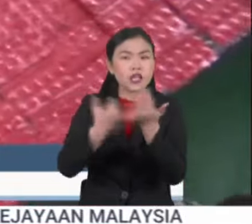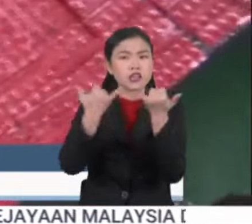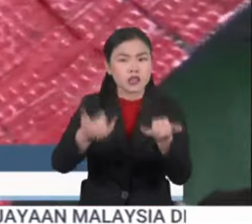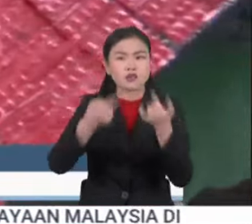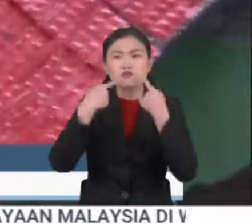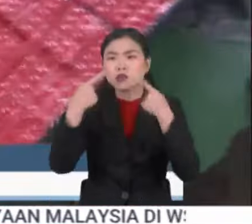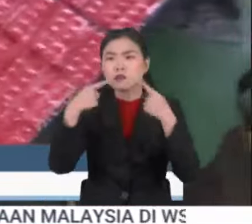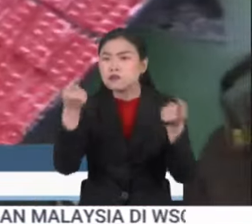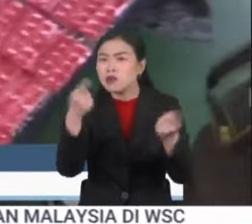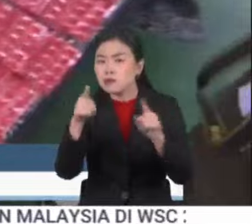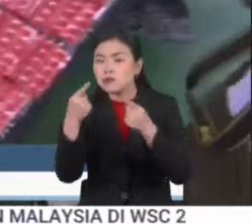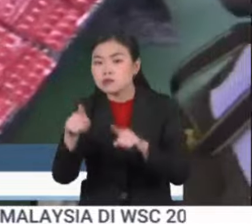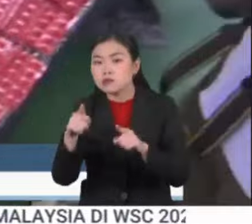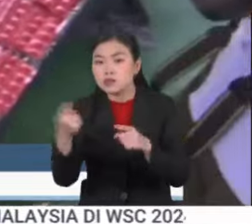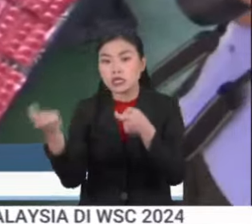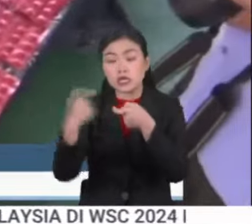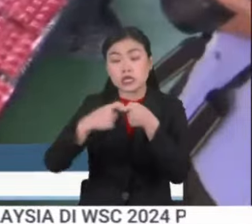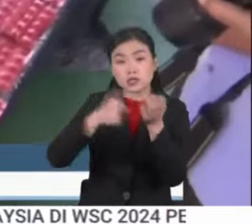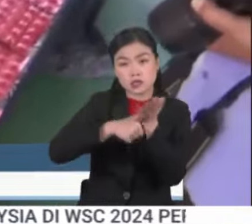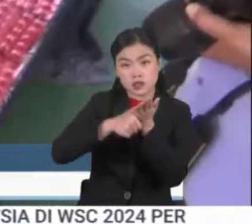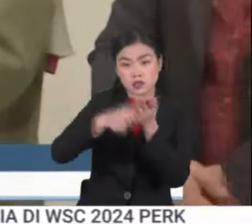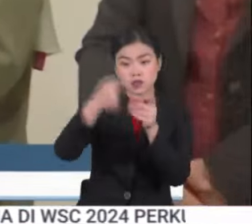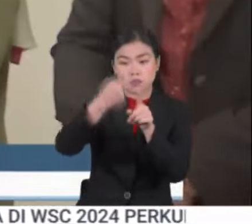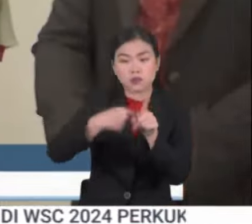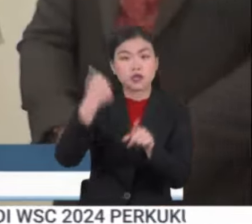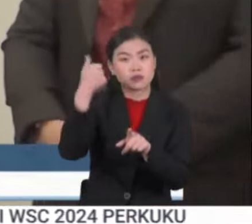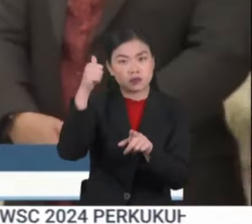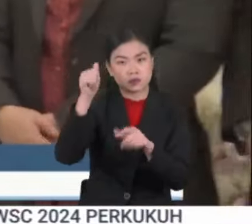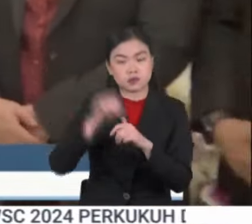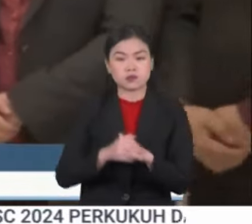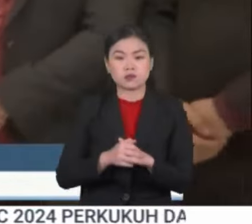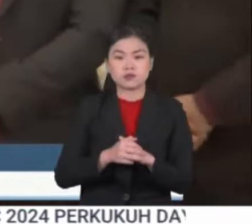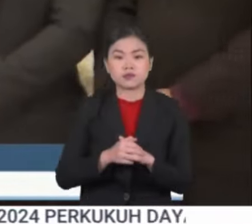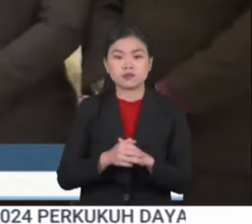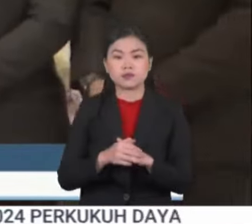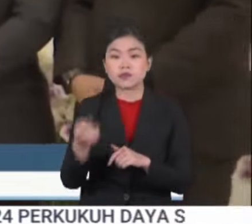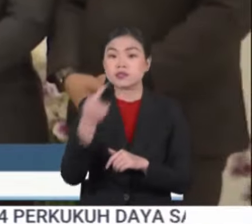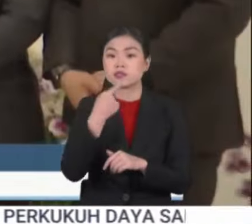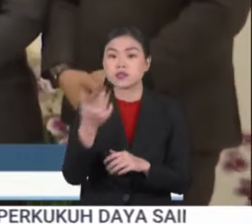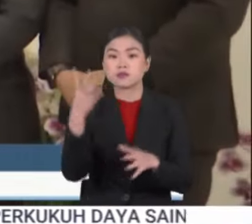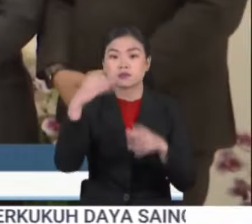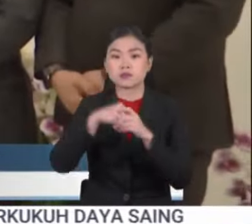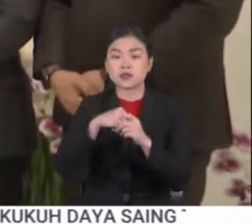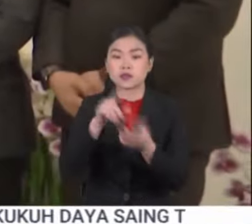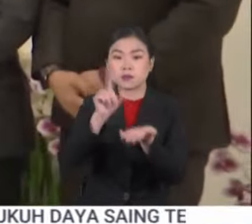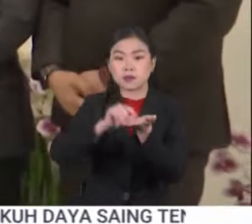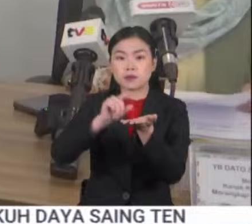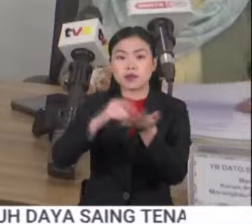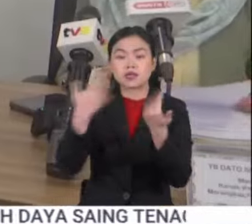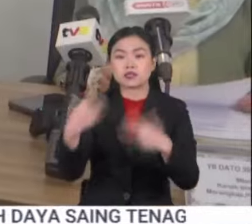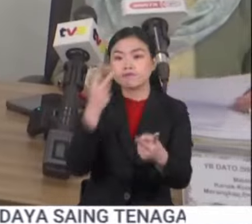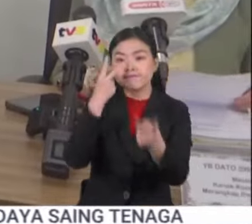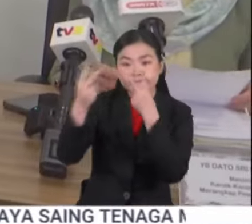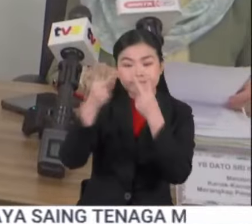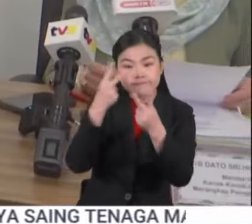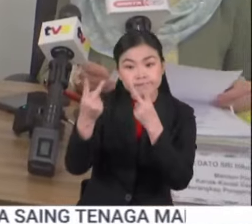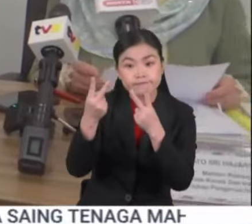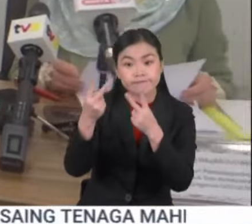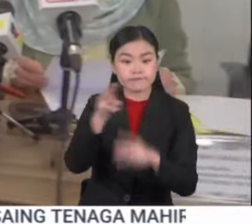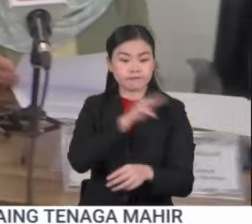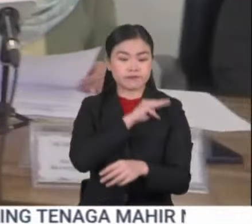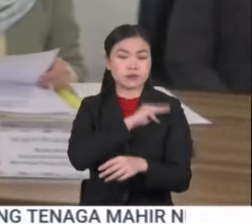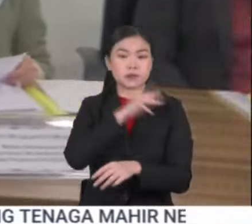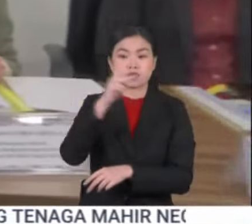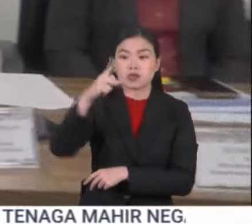dadah di Sarawak pada Oktober ini. Beliau berkata demikian pada sidang media selepas membuat kunjungan hormat terhadap